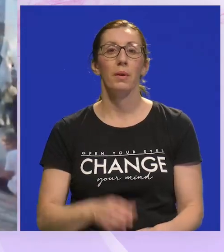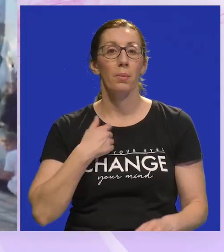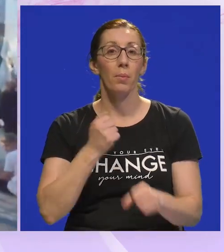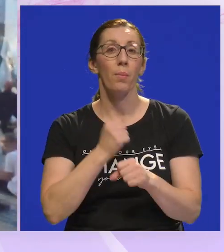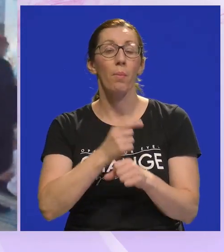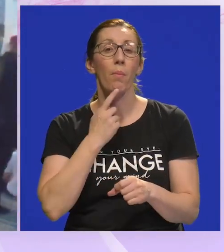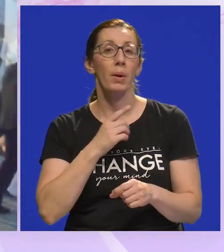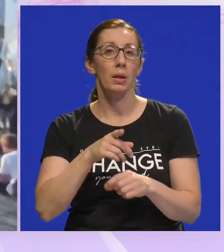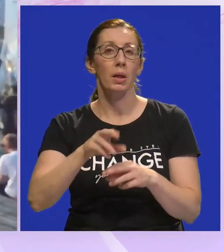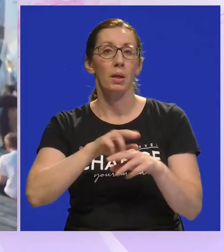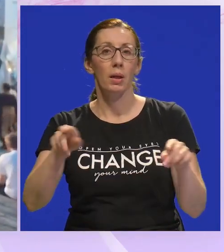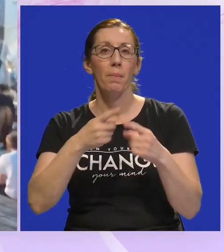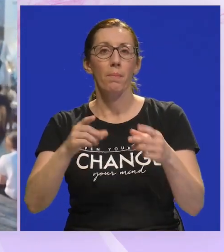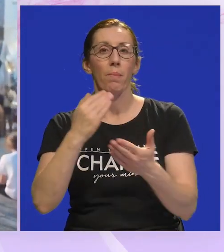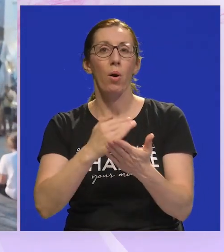Trudimo se napraviti